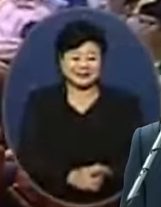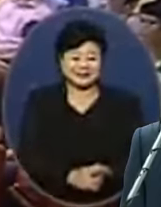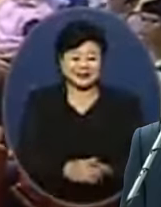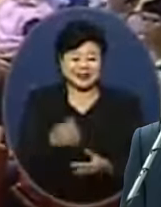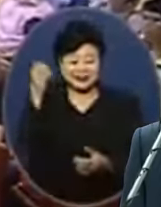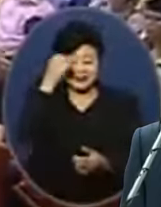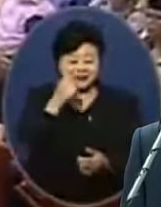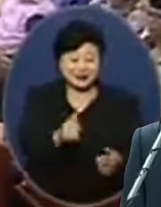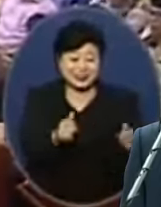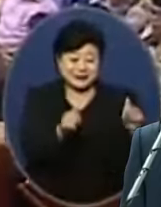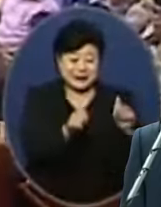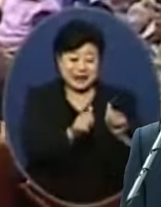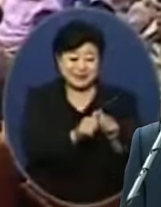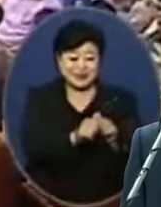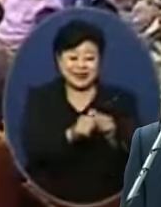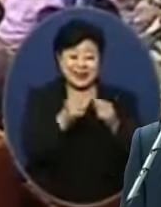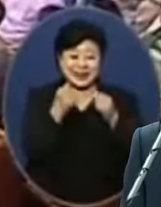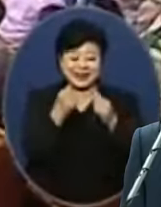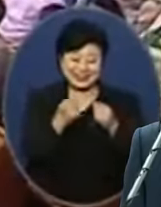성령님이 함께 계십니다.